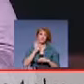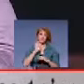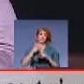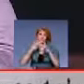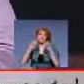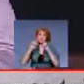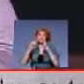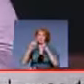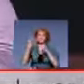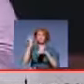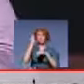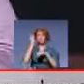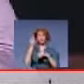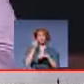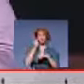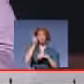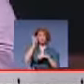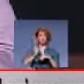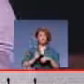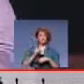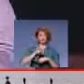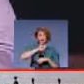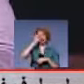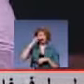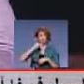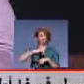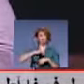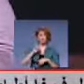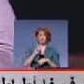البيت وتاكدوا ان ما حدش من اهل البيت مسوا جنح، احنا هنتابع الموضوع